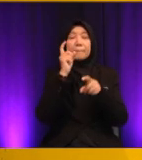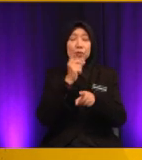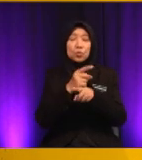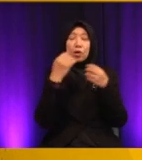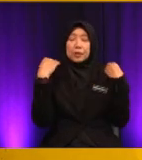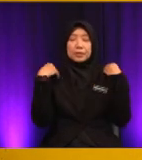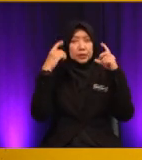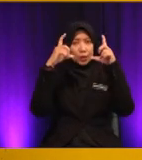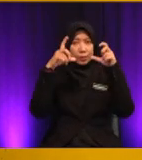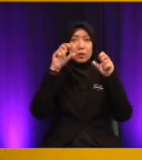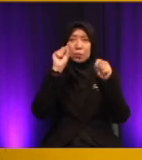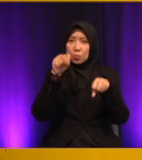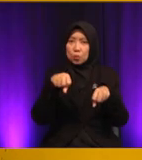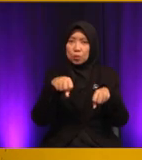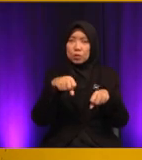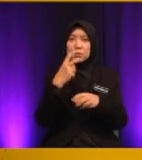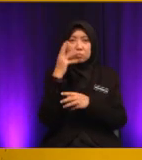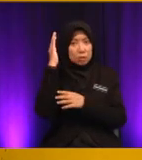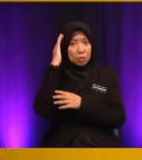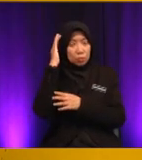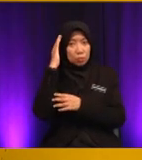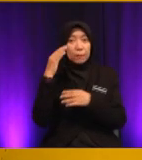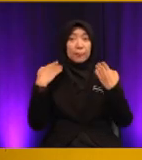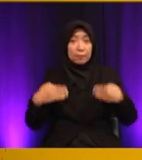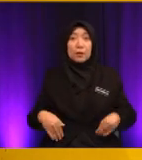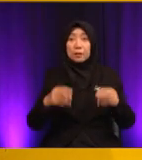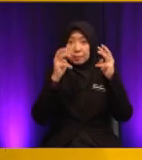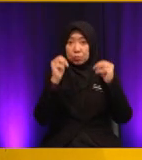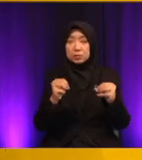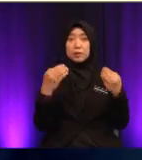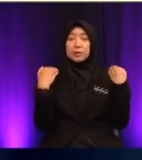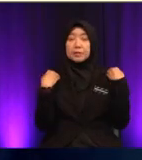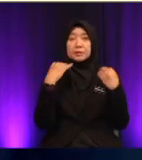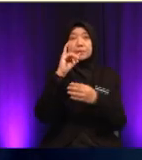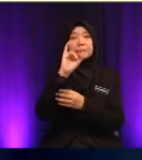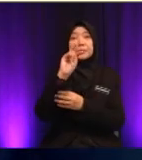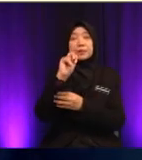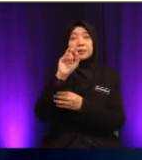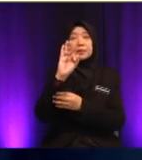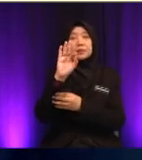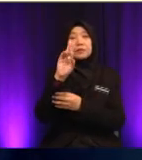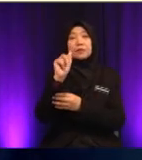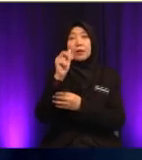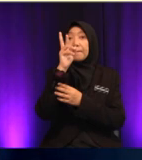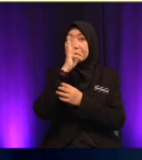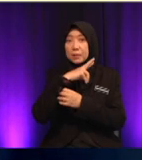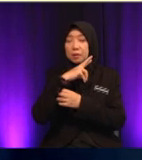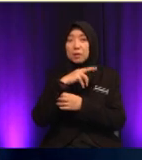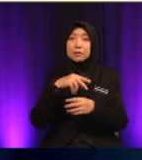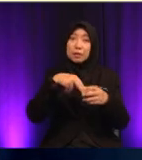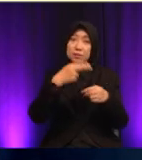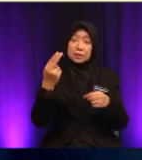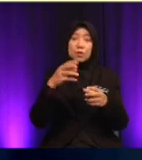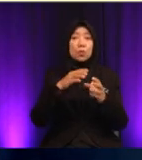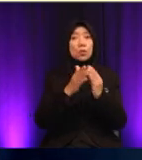jadi bila kita menggunakan kamera inframerah kita nampak ada cahaya yang dihasilkan ataupun sebenarnya yang dihasilkan oleh